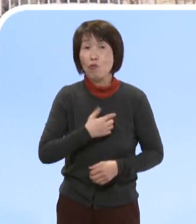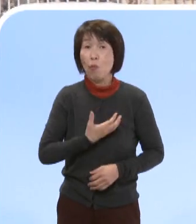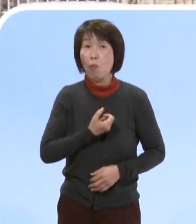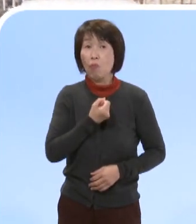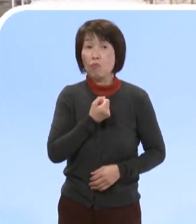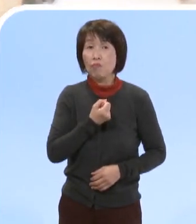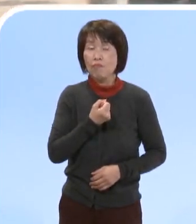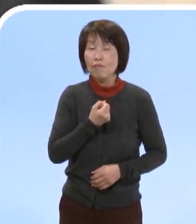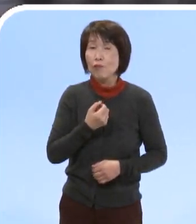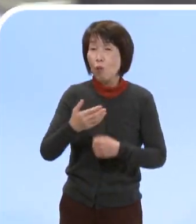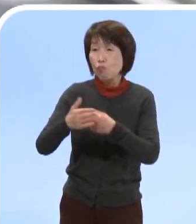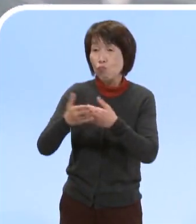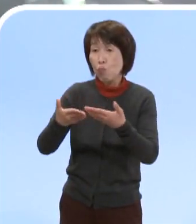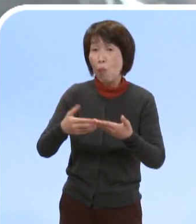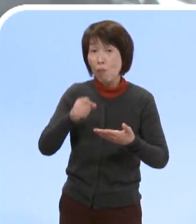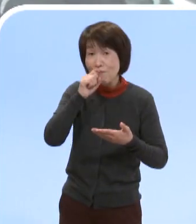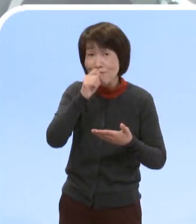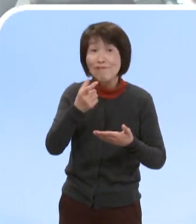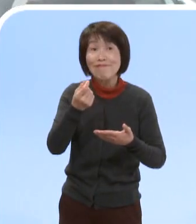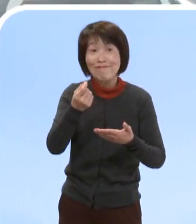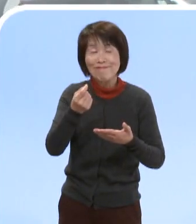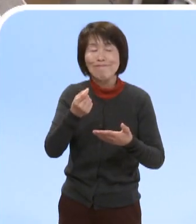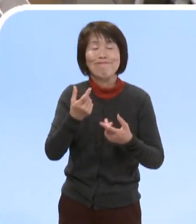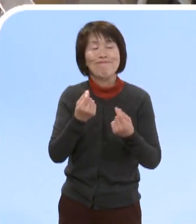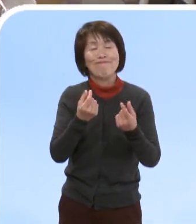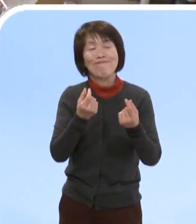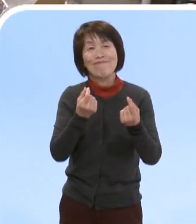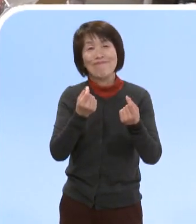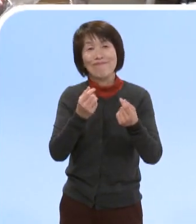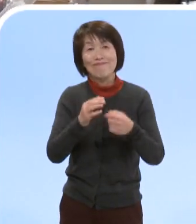うに考えています。 やっぱ助かりますね。 そうですね、 はい。